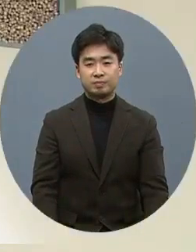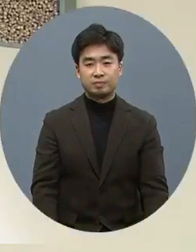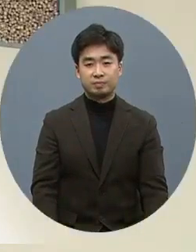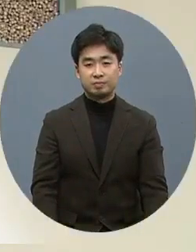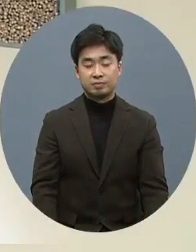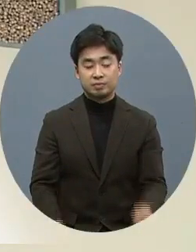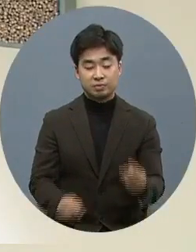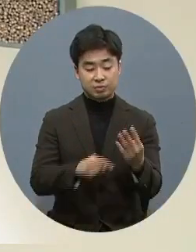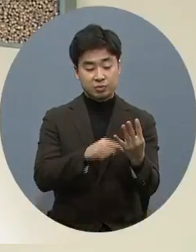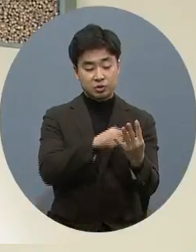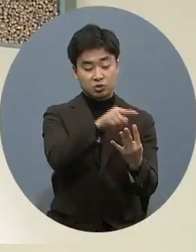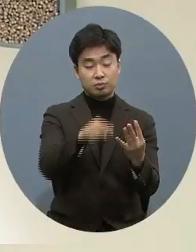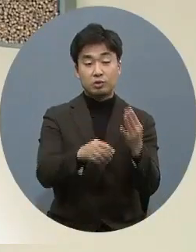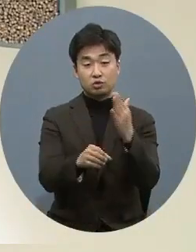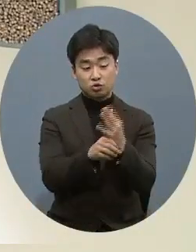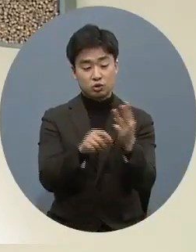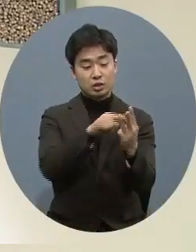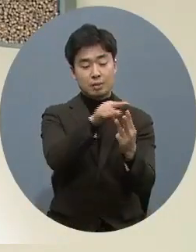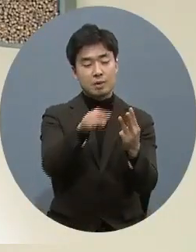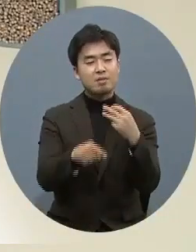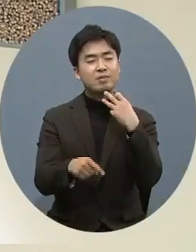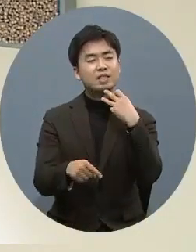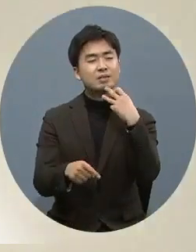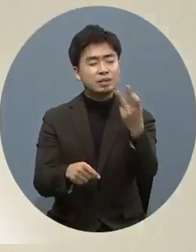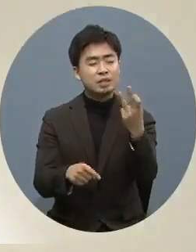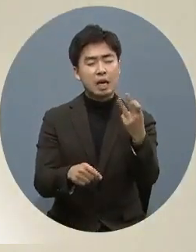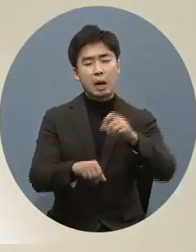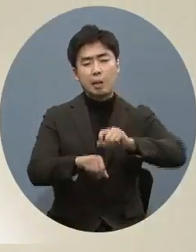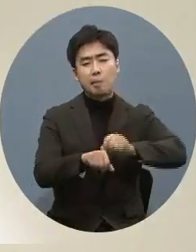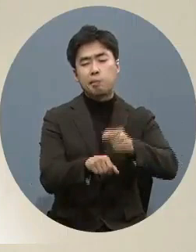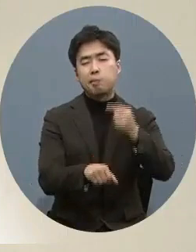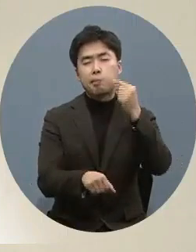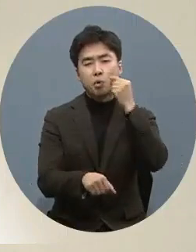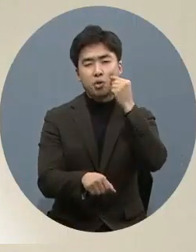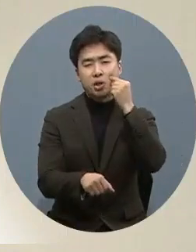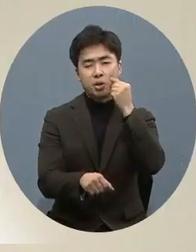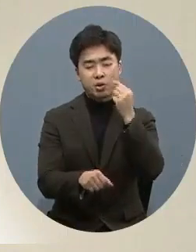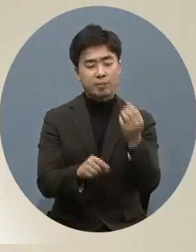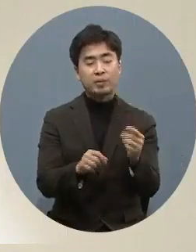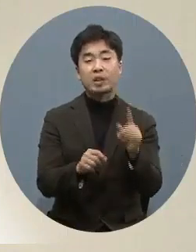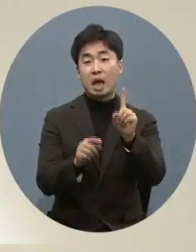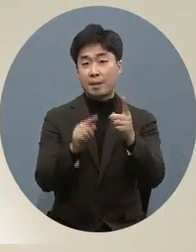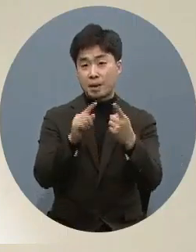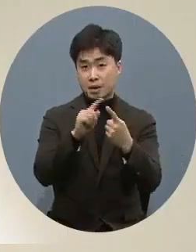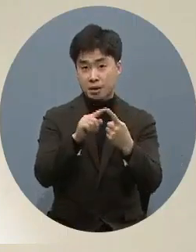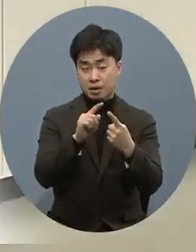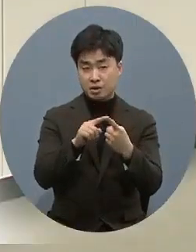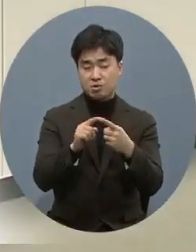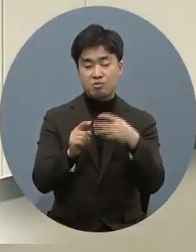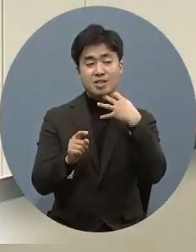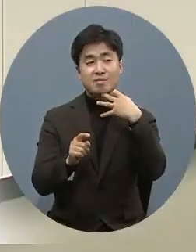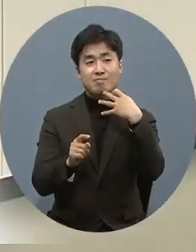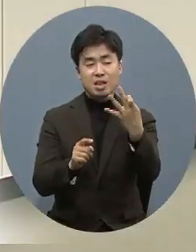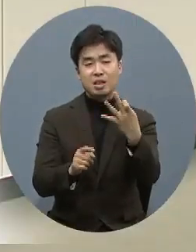당시 가해자 네명 중 세명은 만 13세로 형사 처벌이 불가능한 촉법